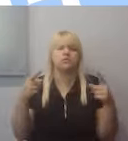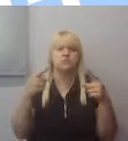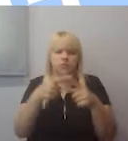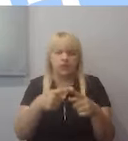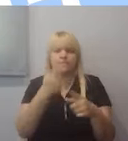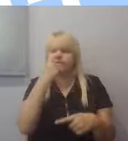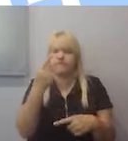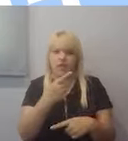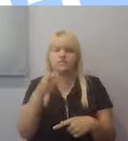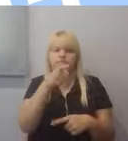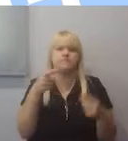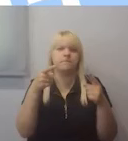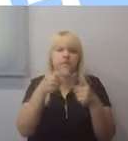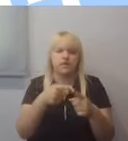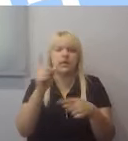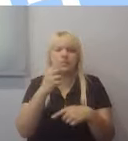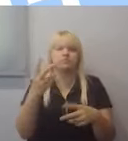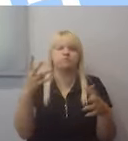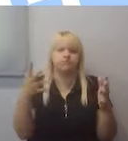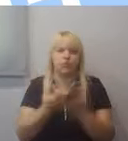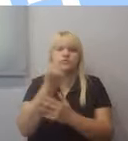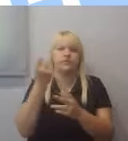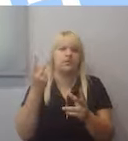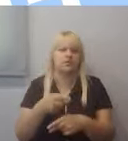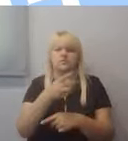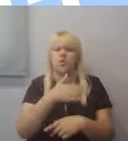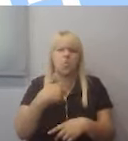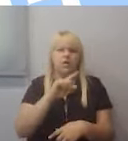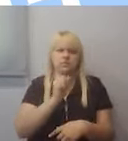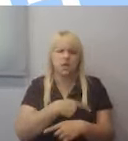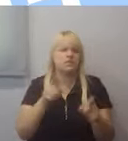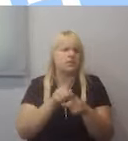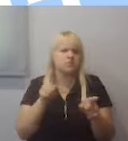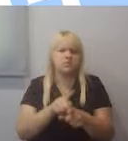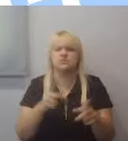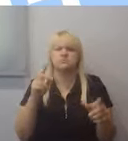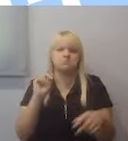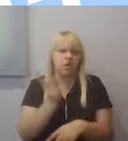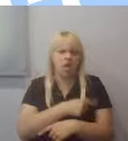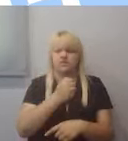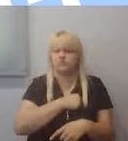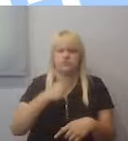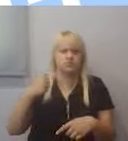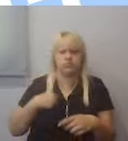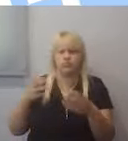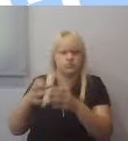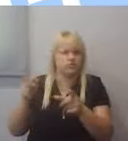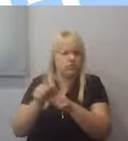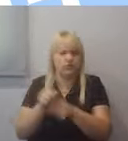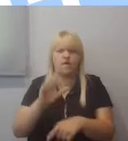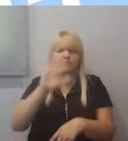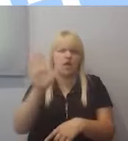krīzi un mums tā ir ļoti spēcīga es domāju ka tikpat spēcīga tā ir nacionāliem bruņotiem spēkiem valsts ugunsdzēsības glābšanas